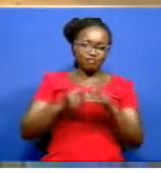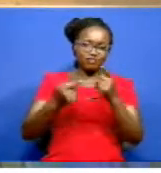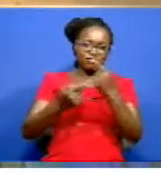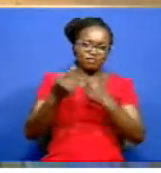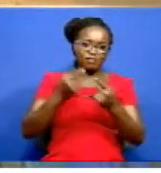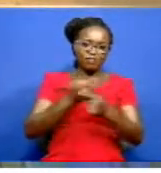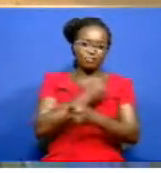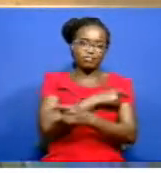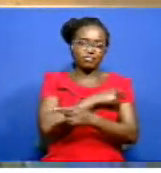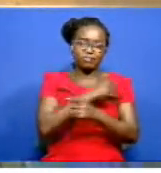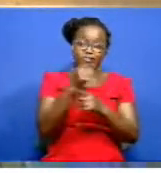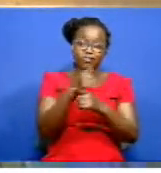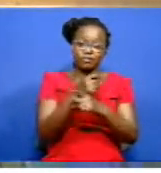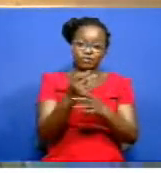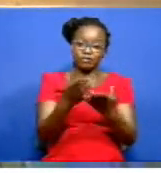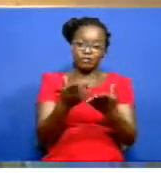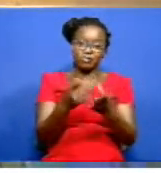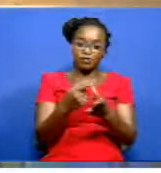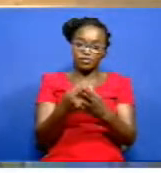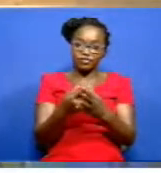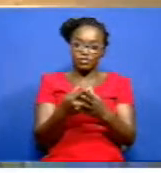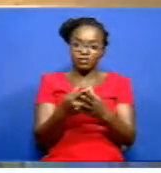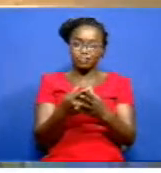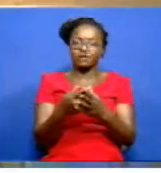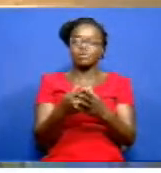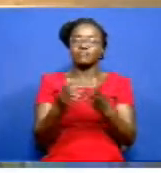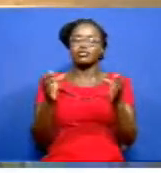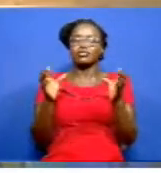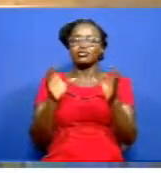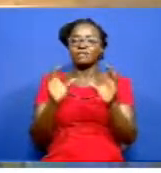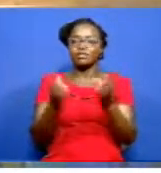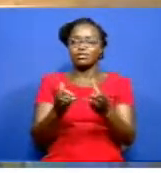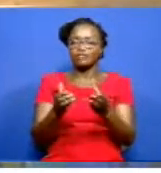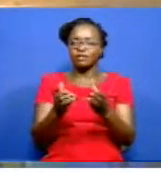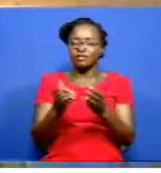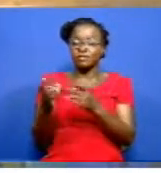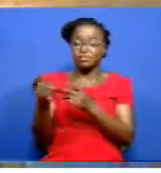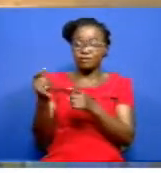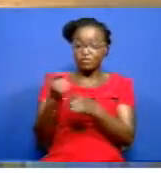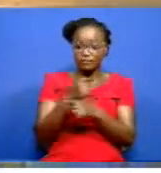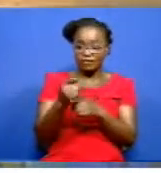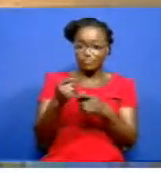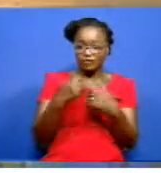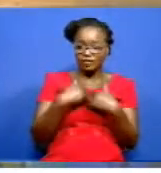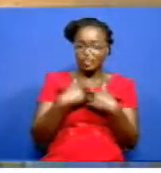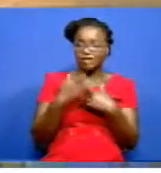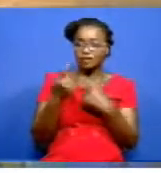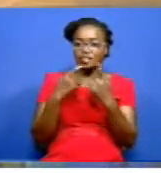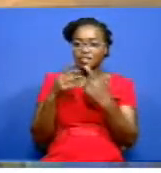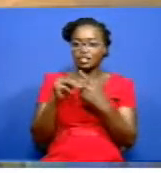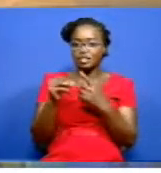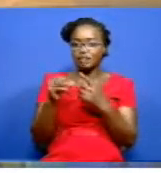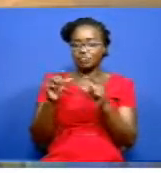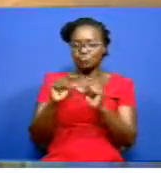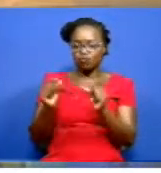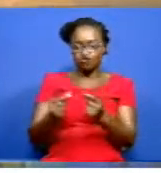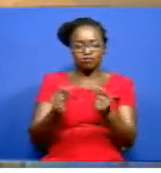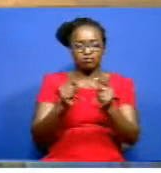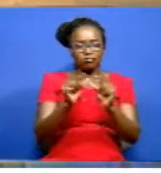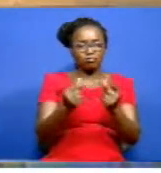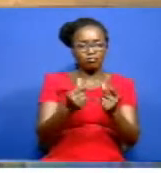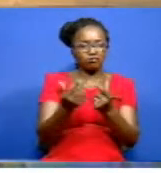na hiyo training, alafu tuna hope pia kwa community tuna hold training, tunawaambia, alafu kutakuwa na hizo group